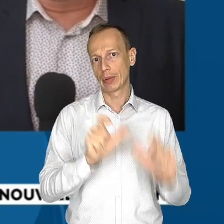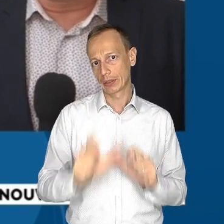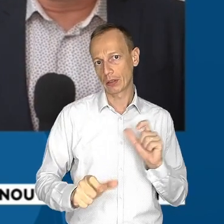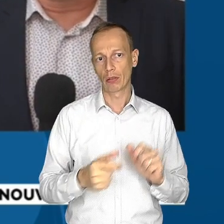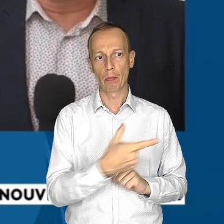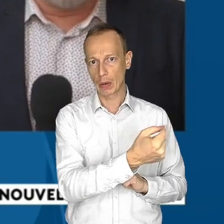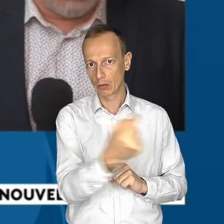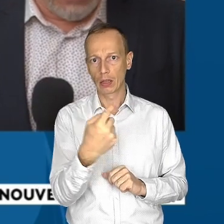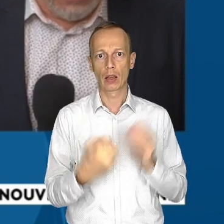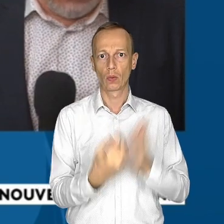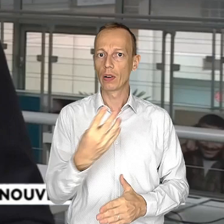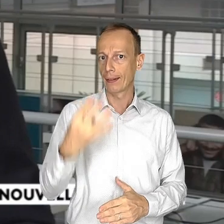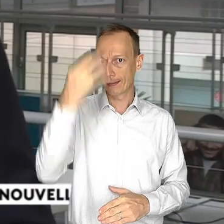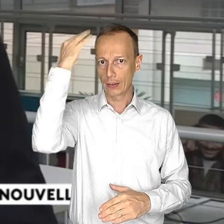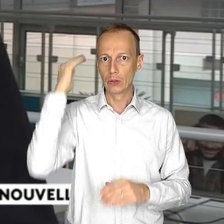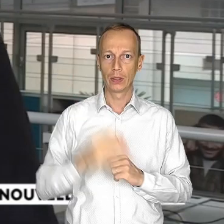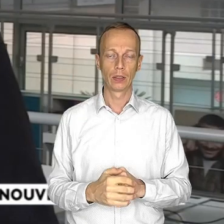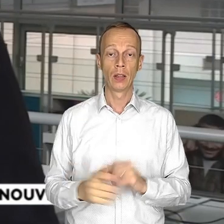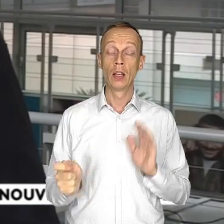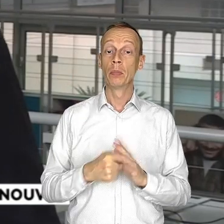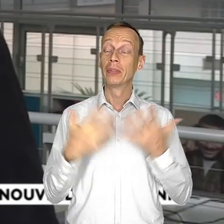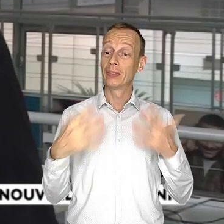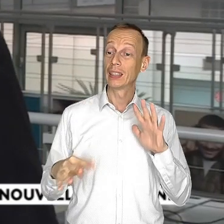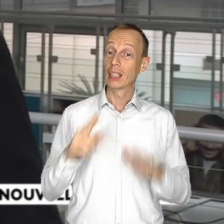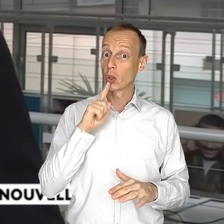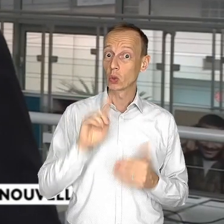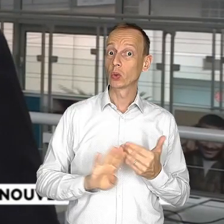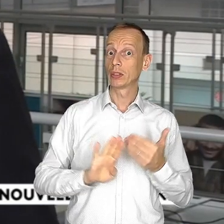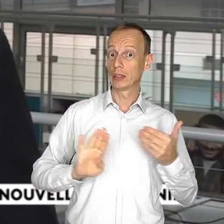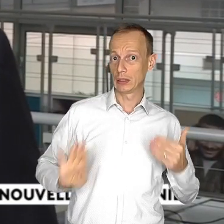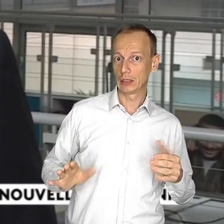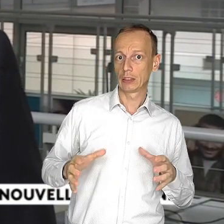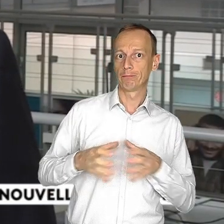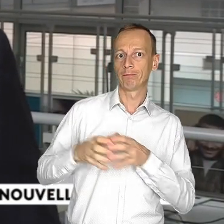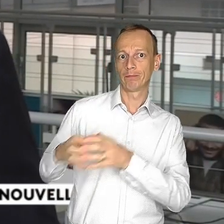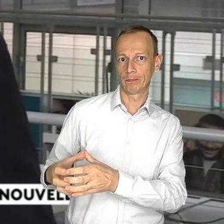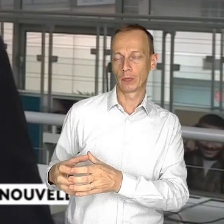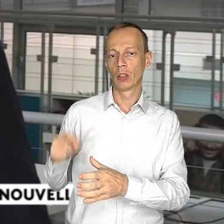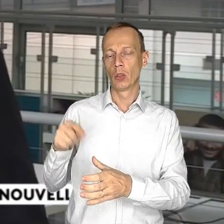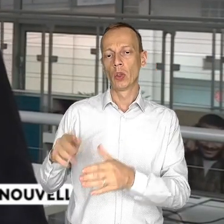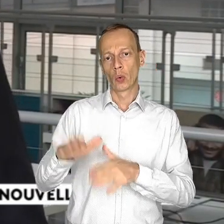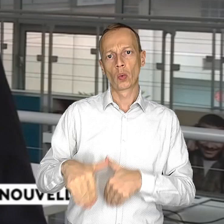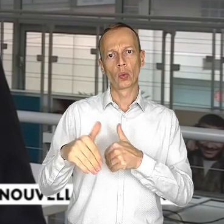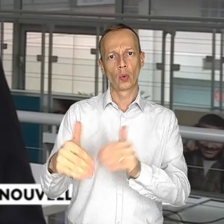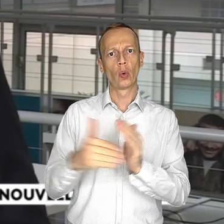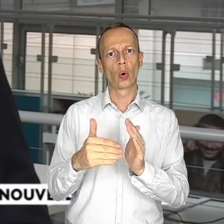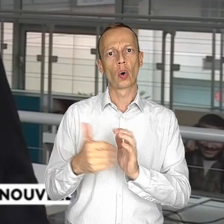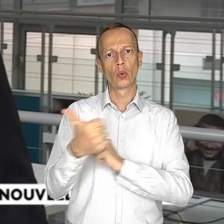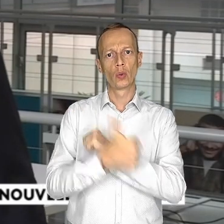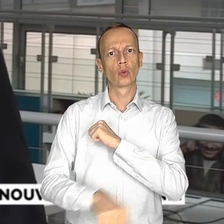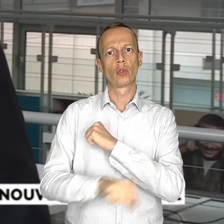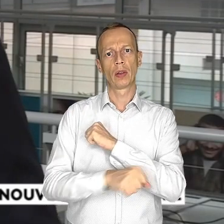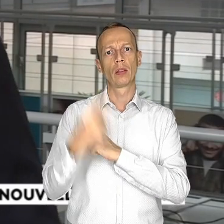les partenaires calédoniens. À l'issue de cette quatorzaine, le ministre des Outre-mer prolongera son séjour encore